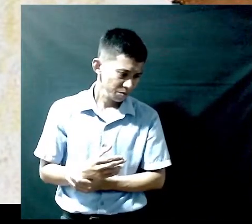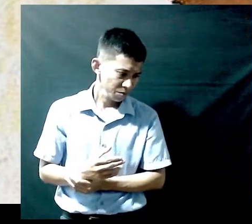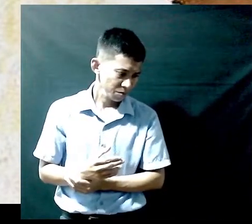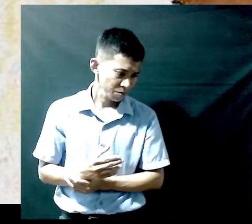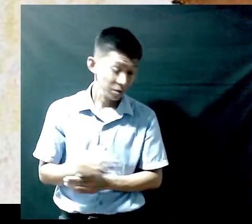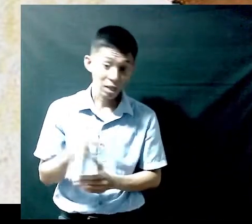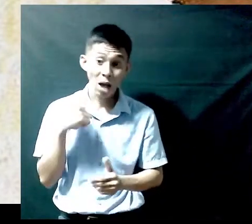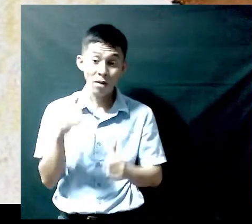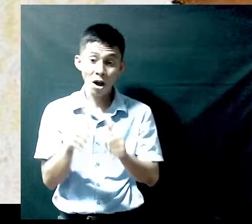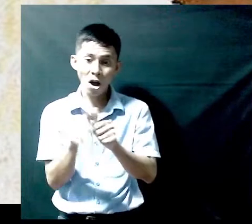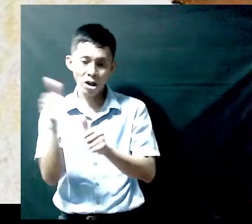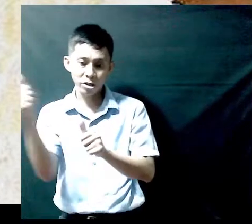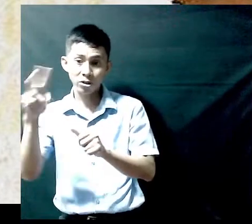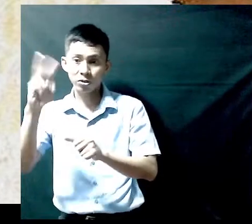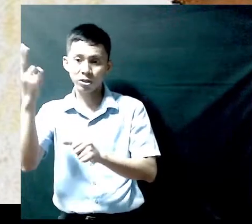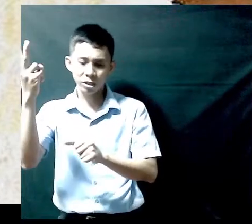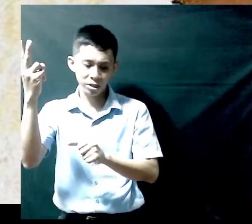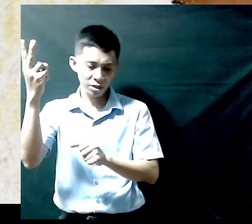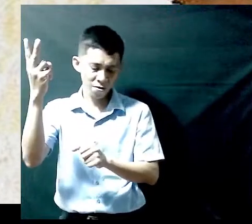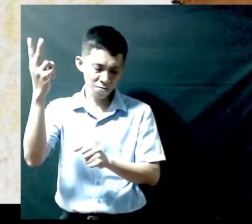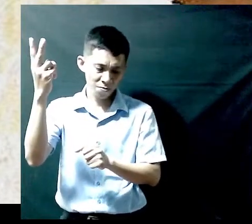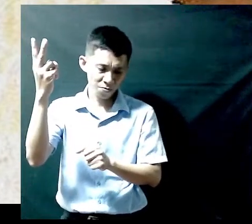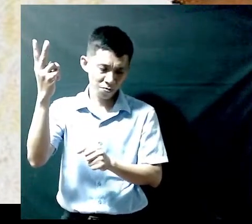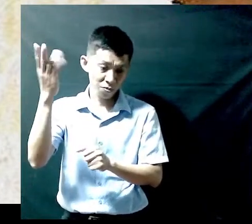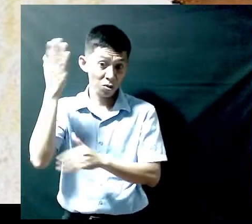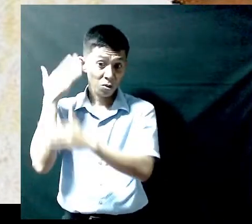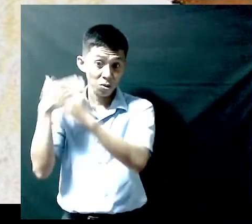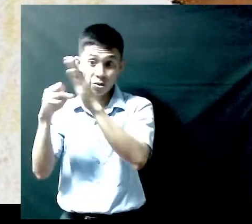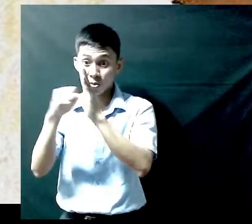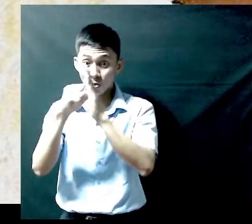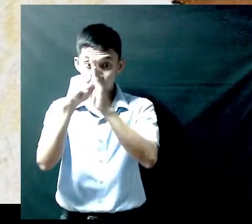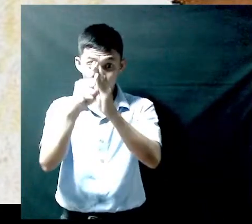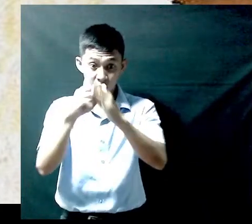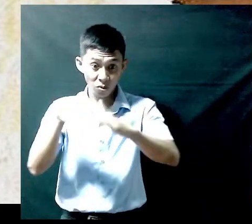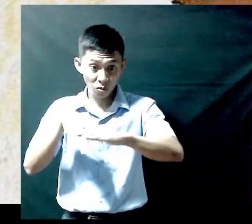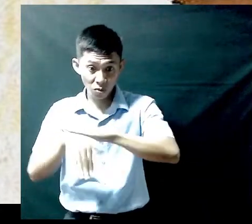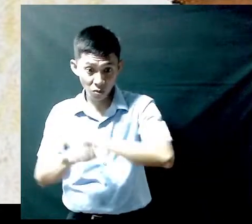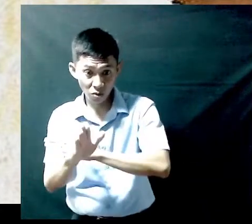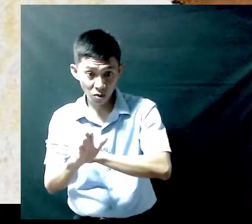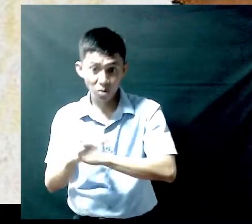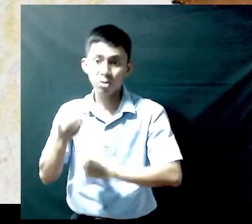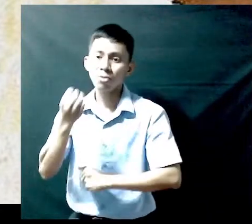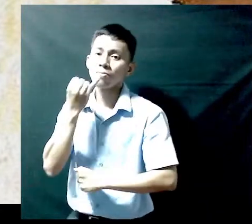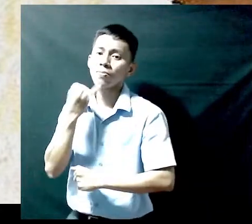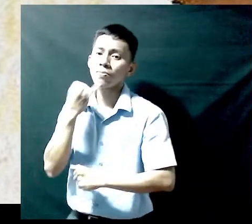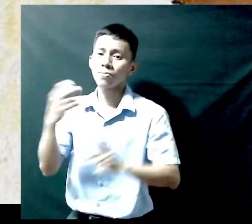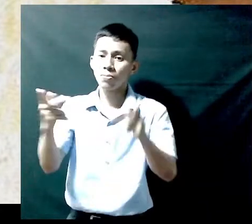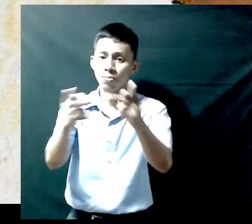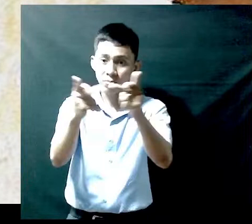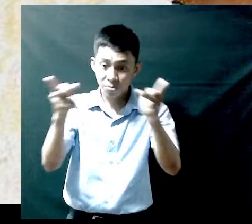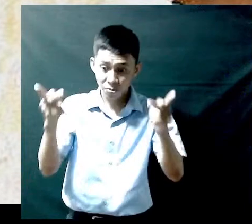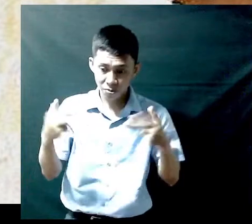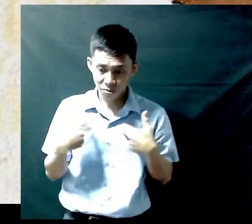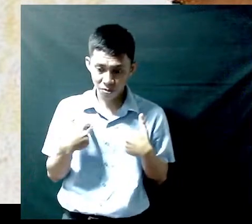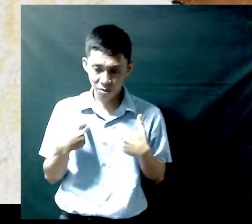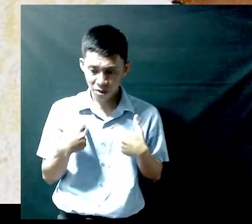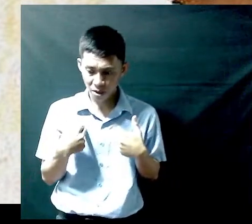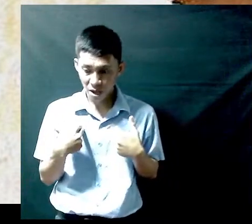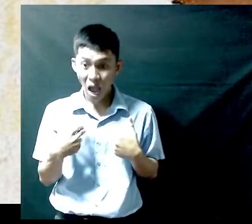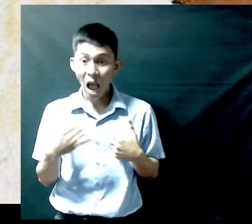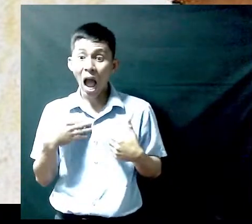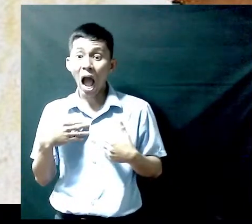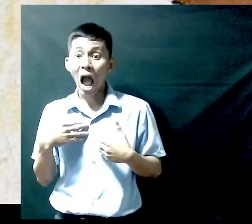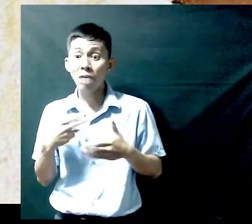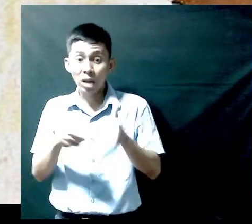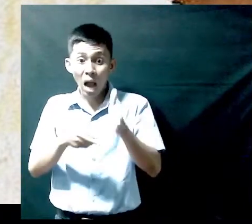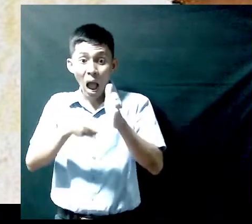yan. Ikalawa, nung pinanganak si Samuel, ang Israel po ay meron tinatawag na chief priest o